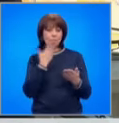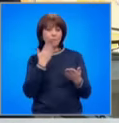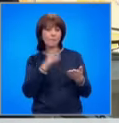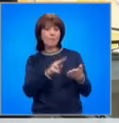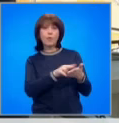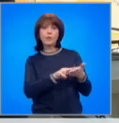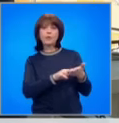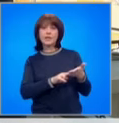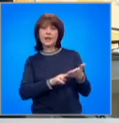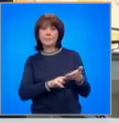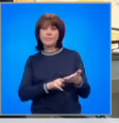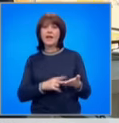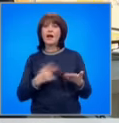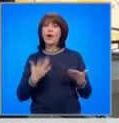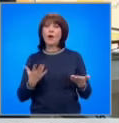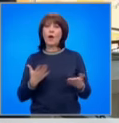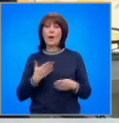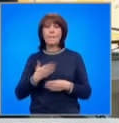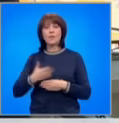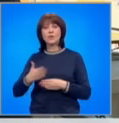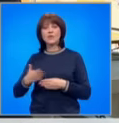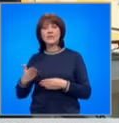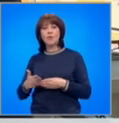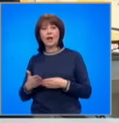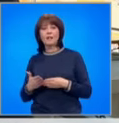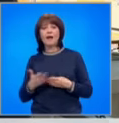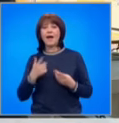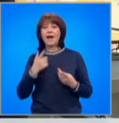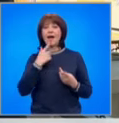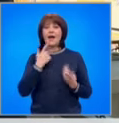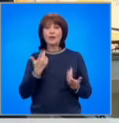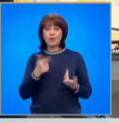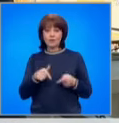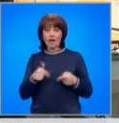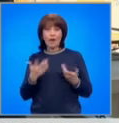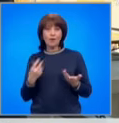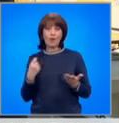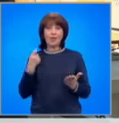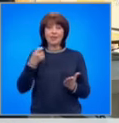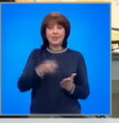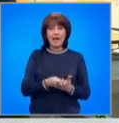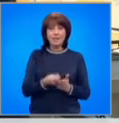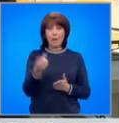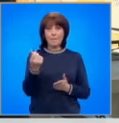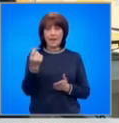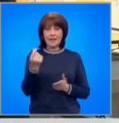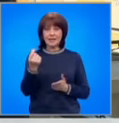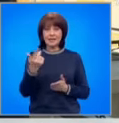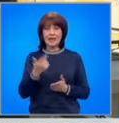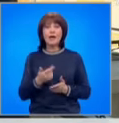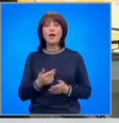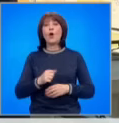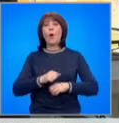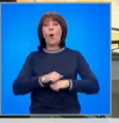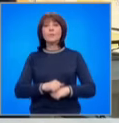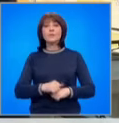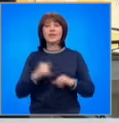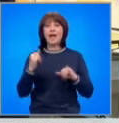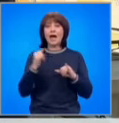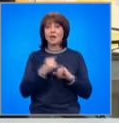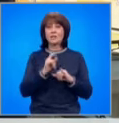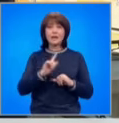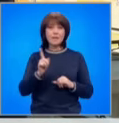от получаващия парите, а от даващия парите. Третата точка в това постановление беше, че кмета на община Русе не може да използва парите да ги